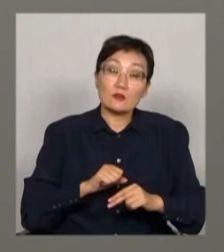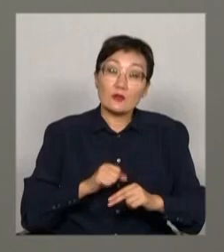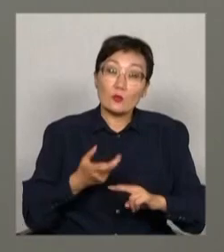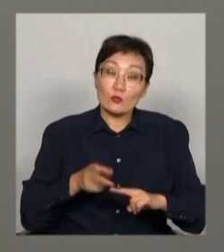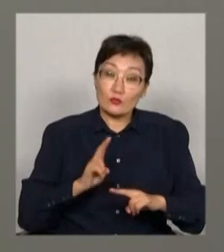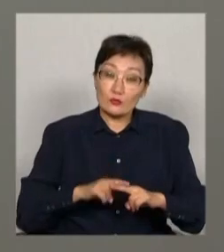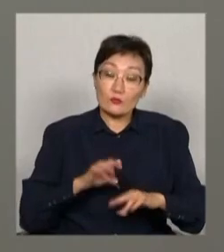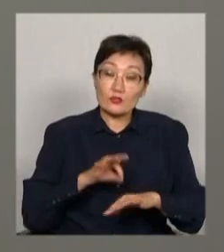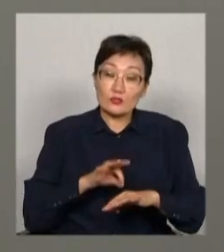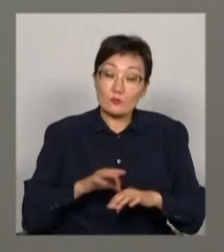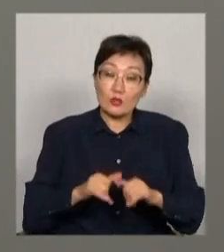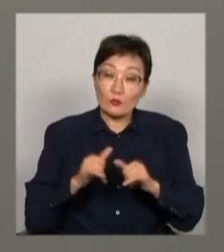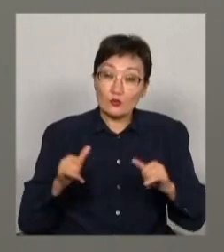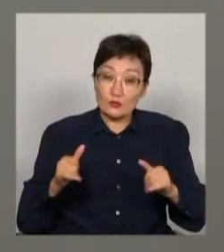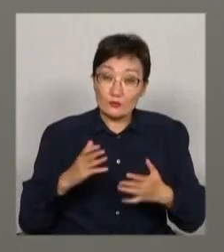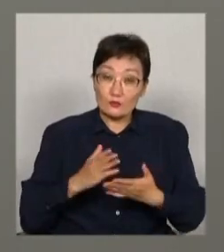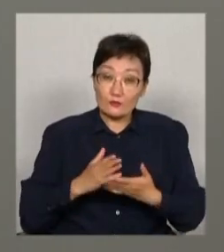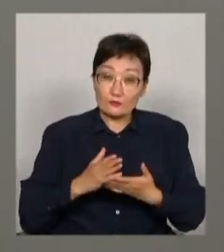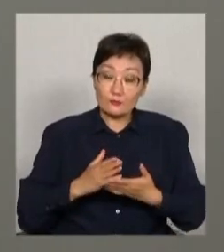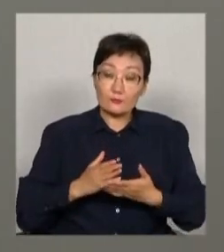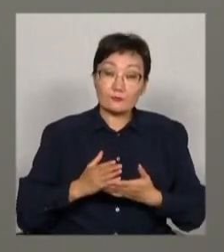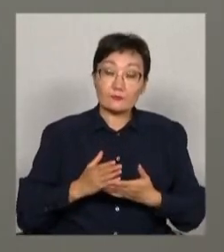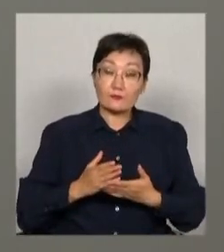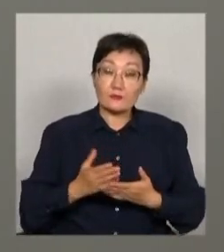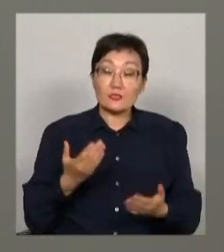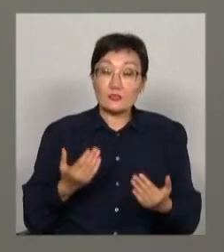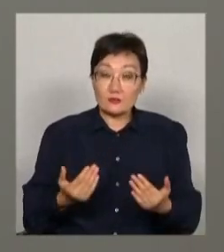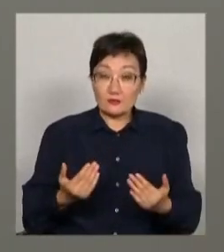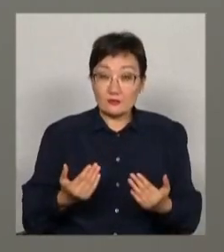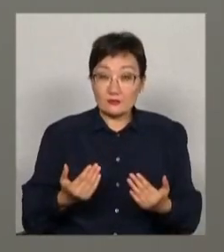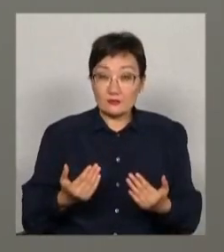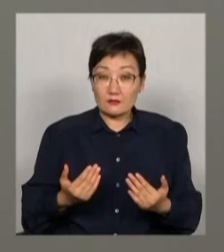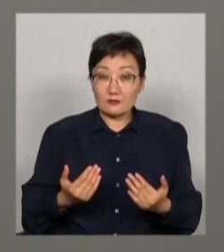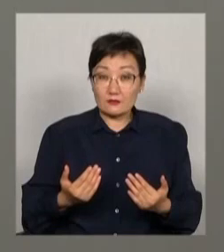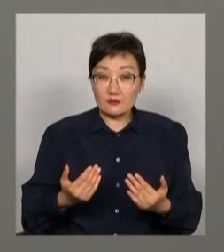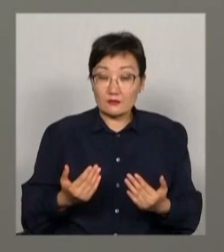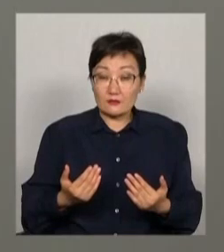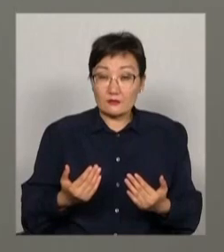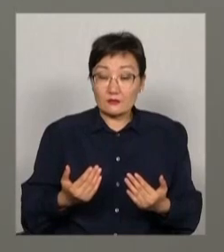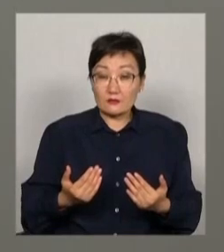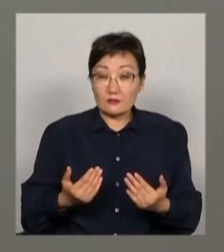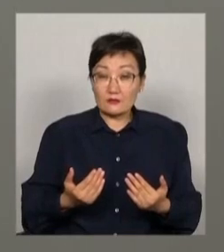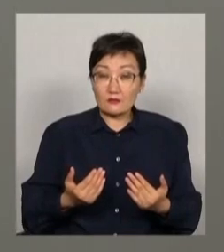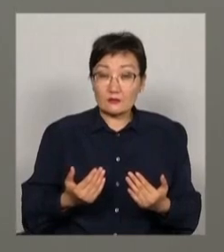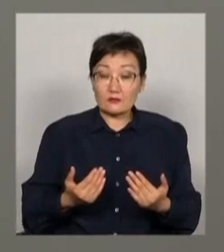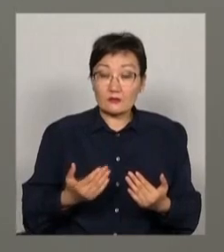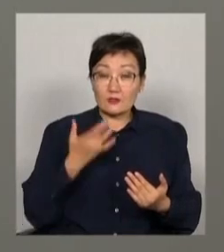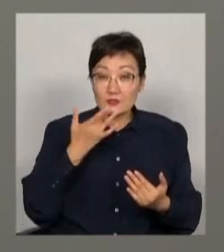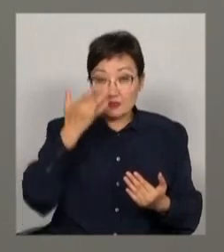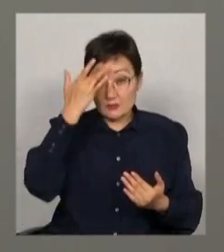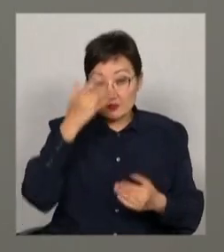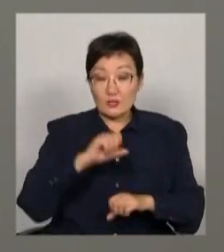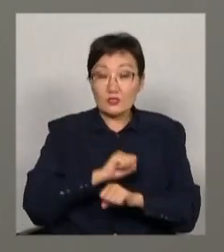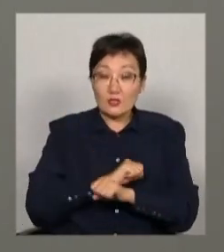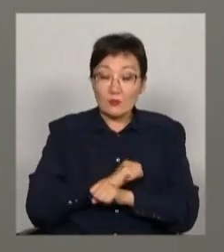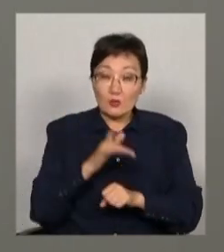бұл аурудың өршуі байқалуда. Ал енді және де мынау жазғы демалысқа